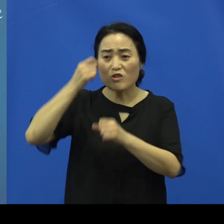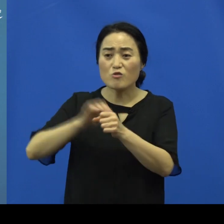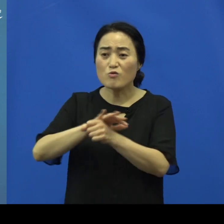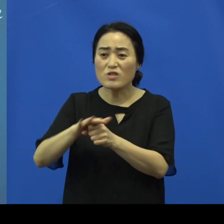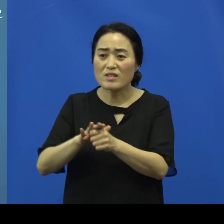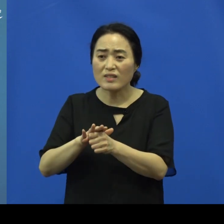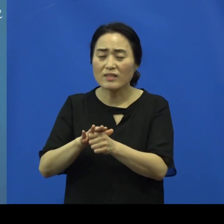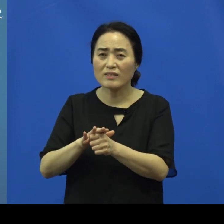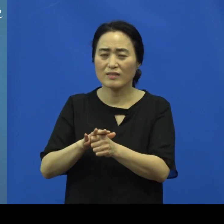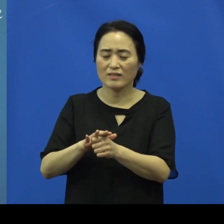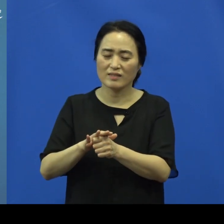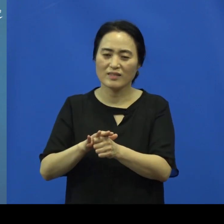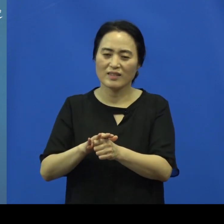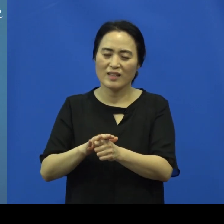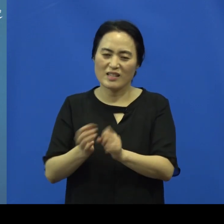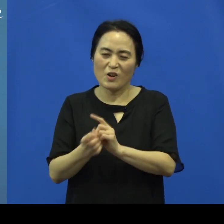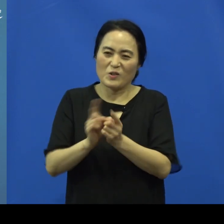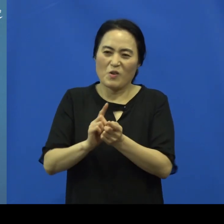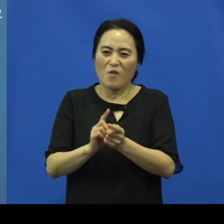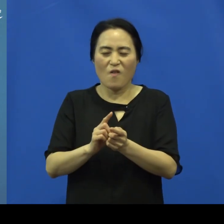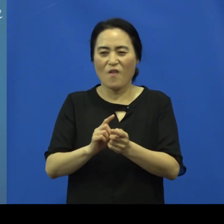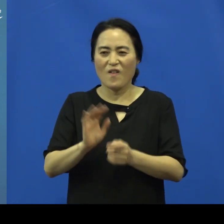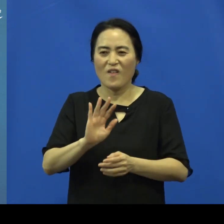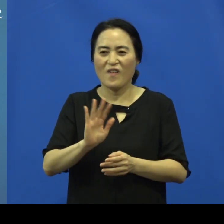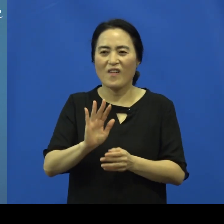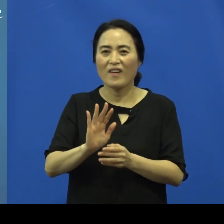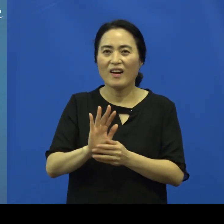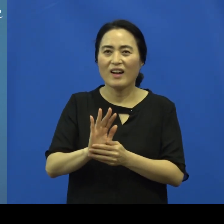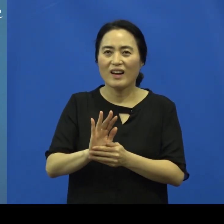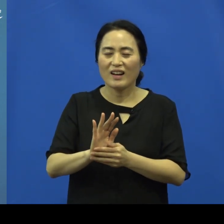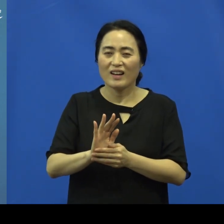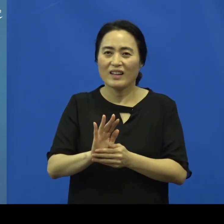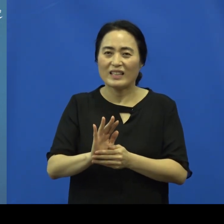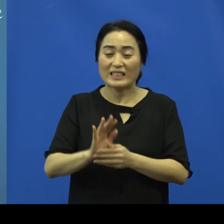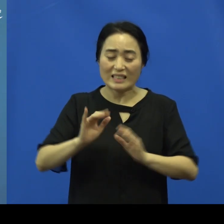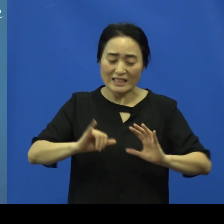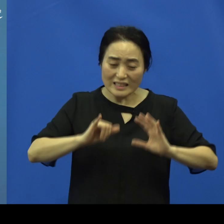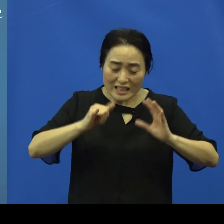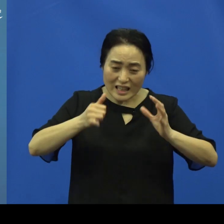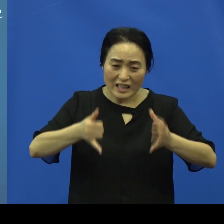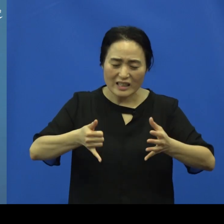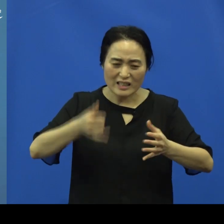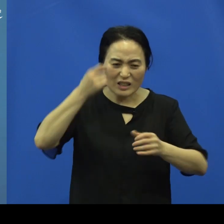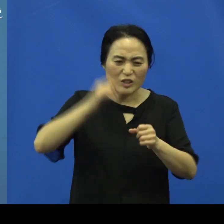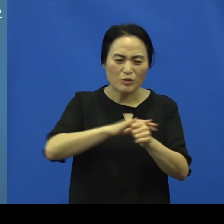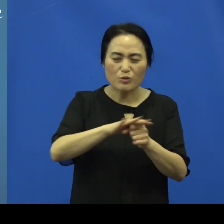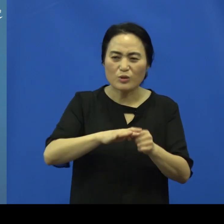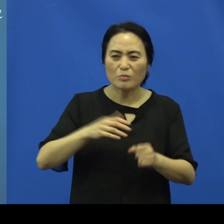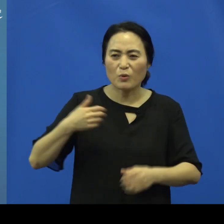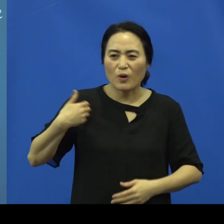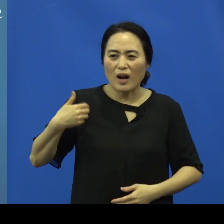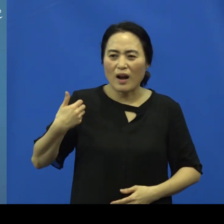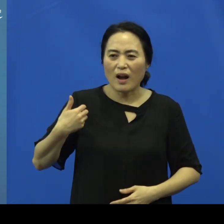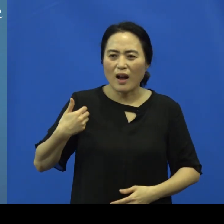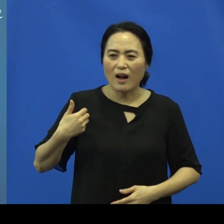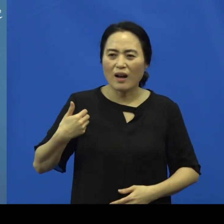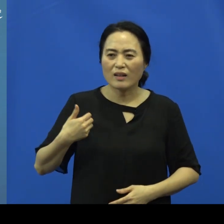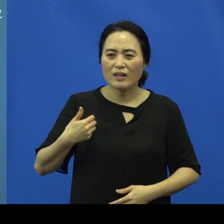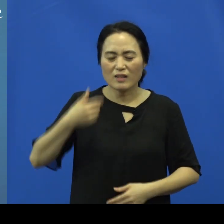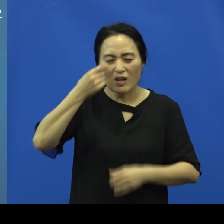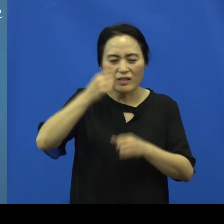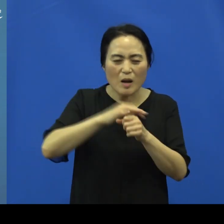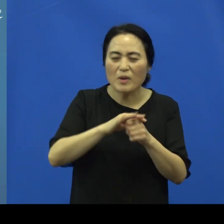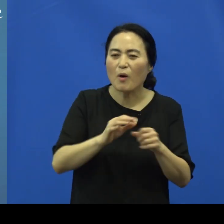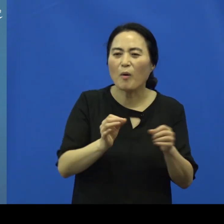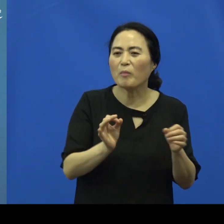여러분, 이 세상이 왜 이렇게 살벌하죠? 긍휼이 없기 때문에. 세상은 긍휼이 무엇인지를 알지 못합니다. 그래서 무자비하죠.